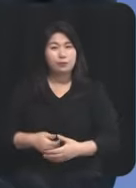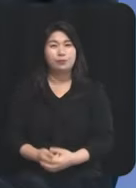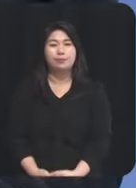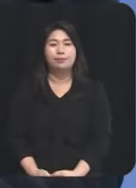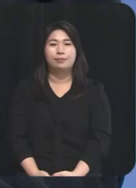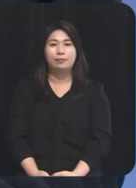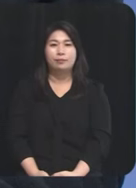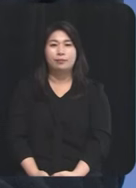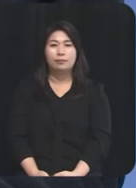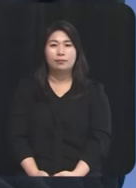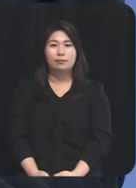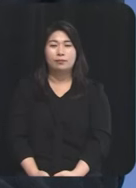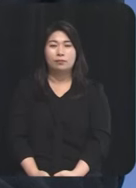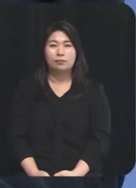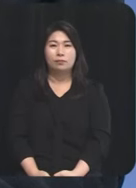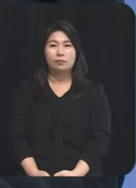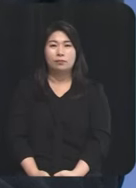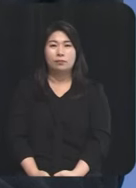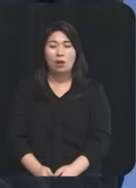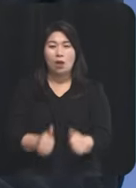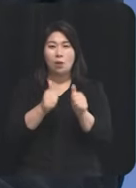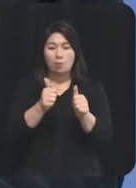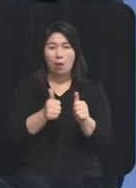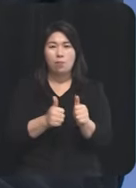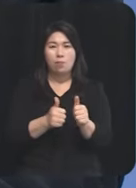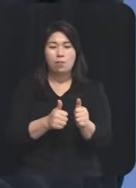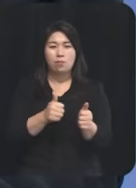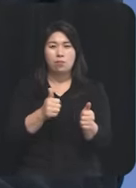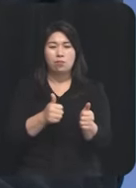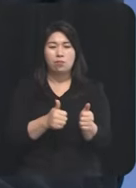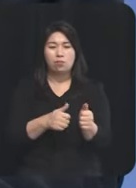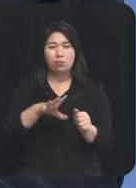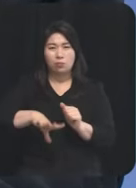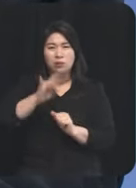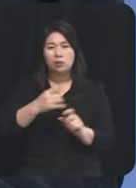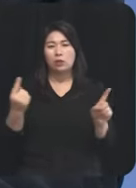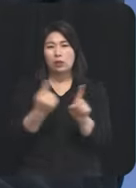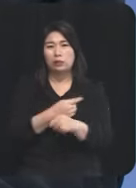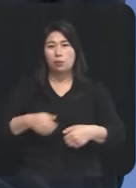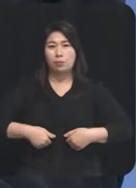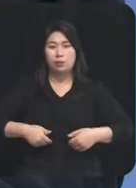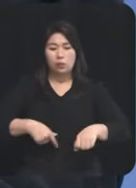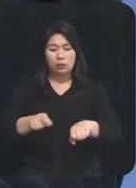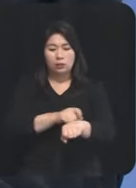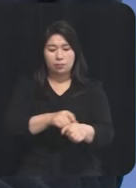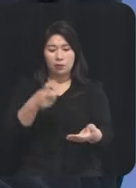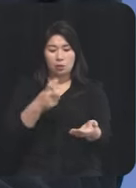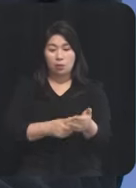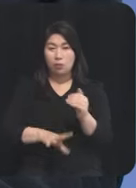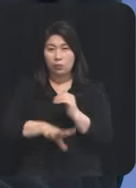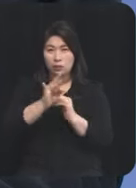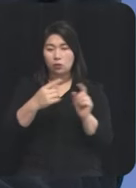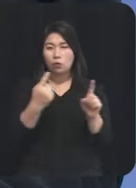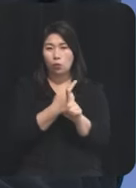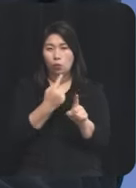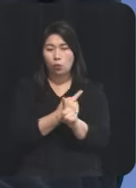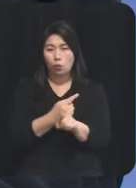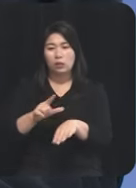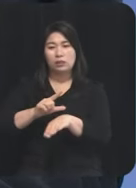일단 법안이 개정이 돼야 되겠죠. 특별법이 개정이 되고 지방자치법까지 개정이 돼야